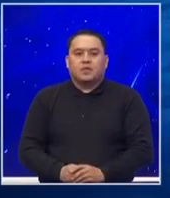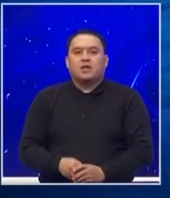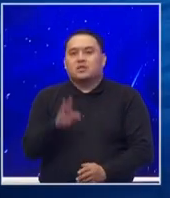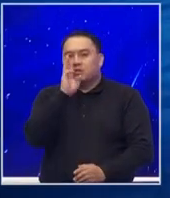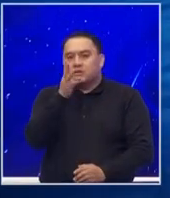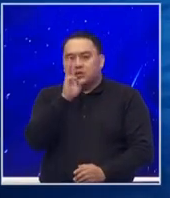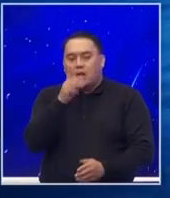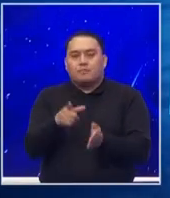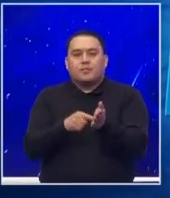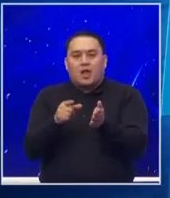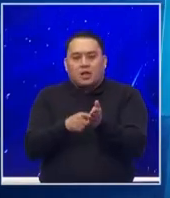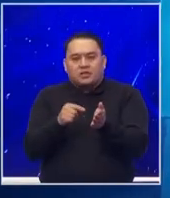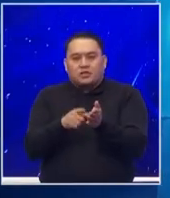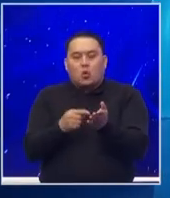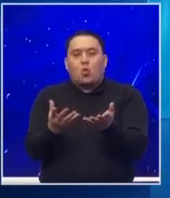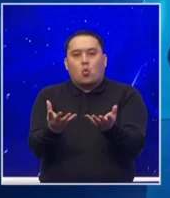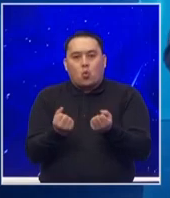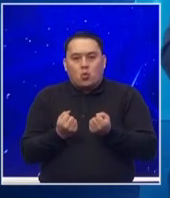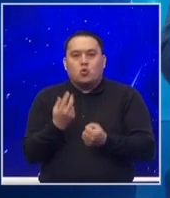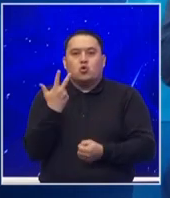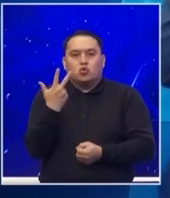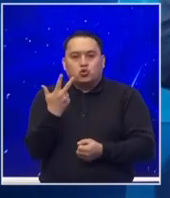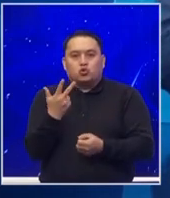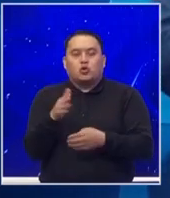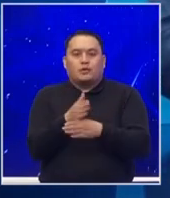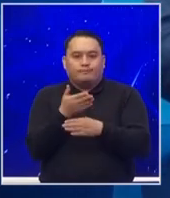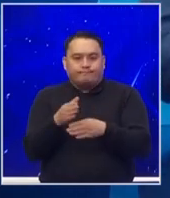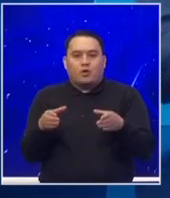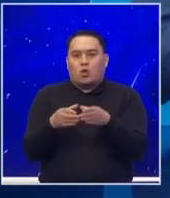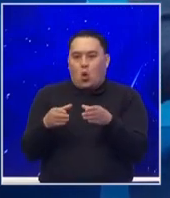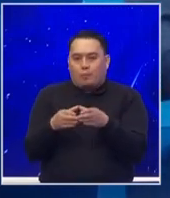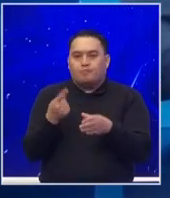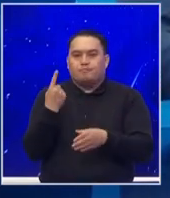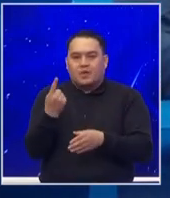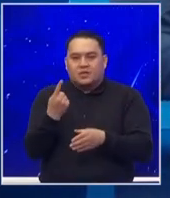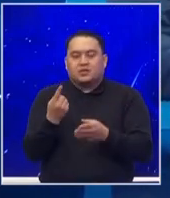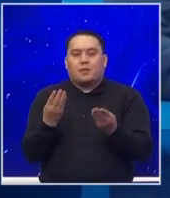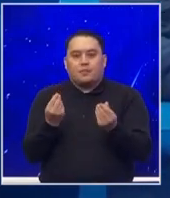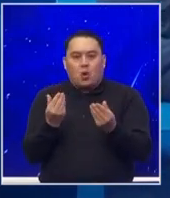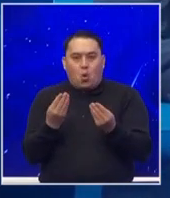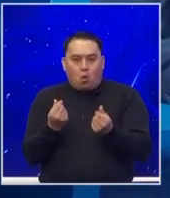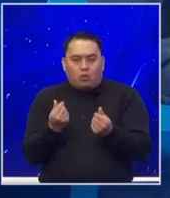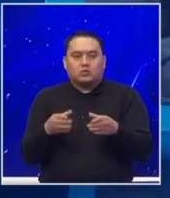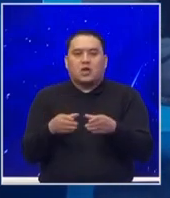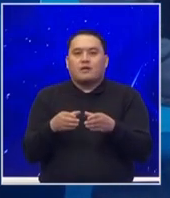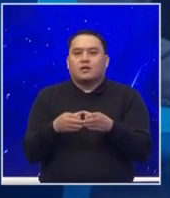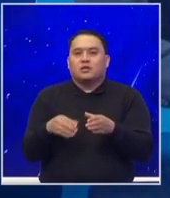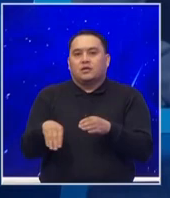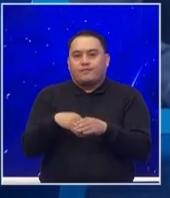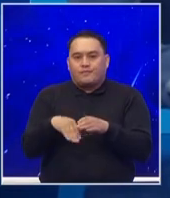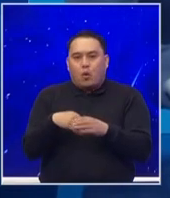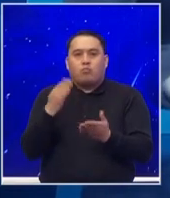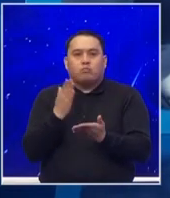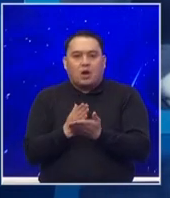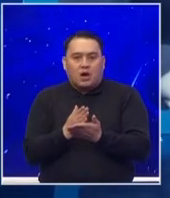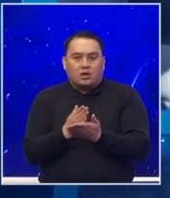Зейнетақы жинағын пайдалануға үміткер азаматтар үш санатқа бөлінеді. Біріншісі, бірыңғай жинақтаушы зейнетақы қорында жинағы бар.